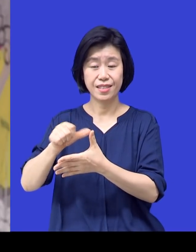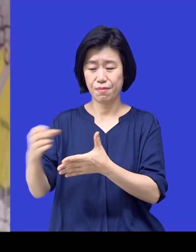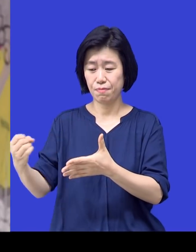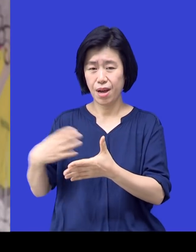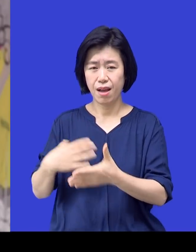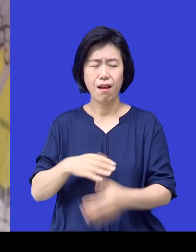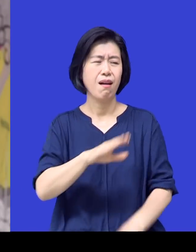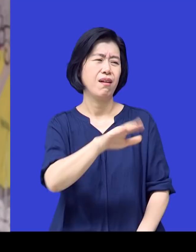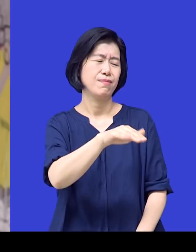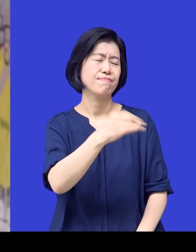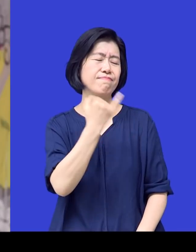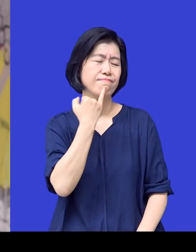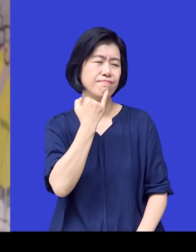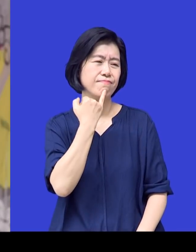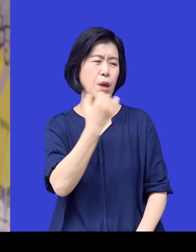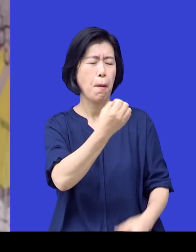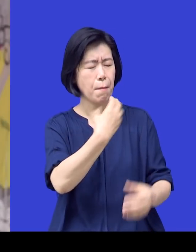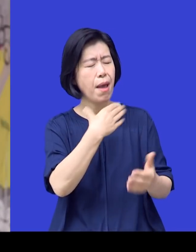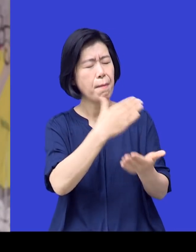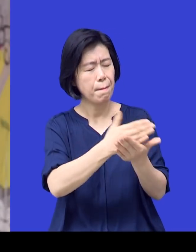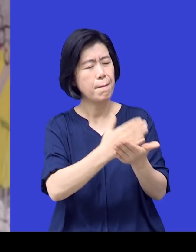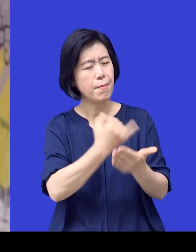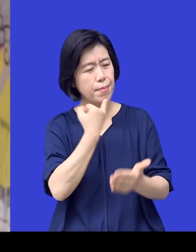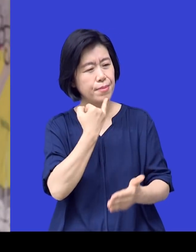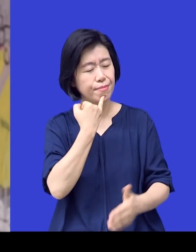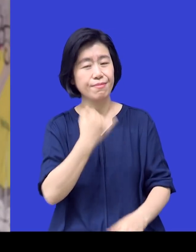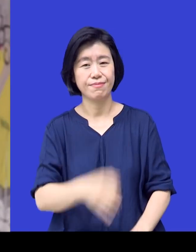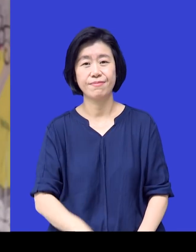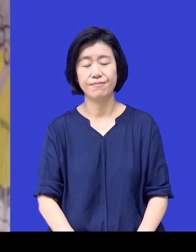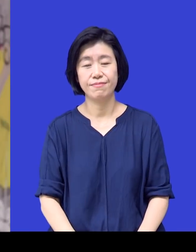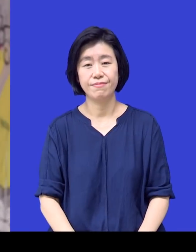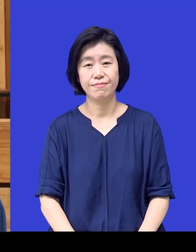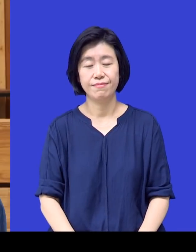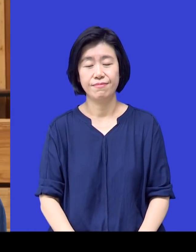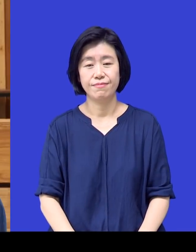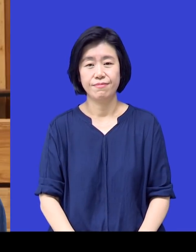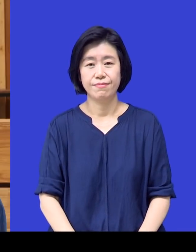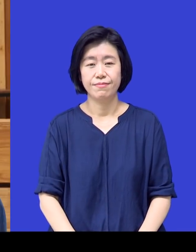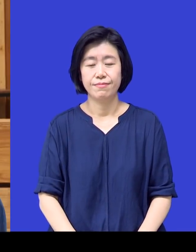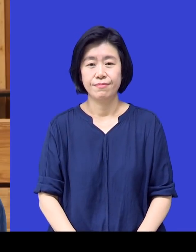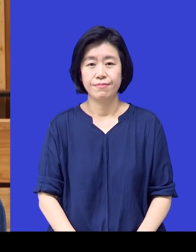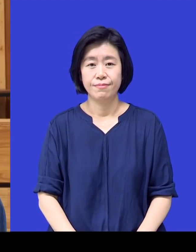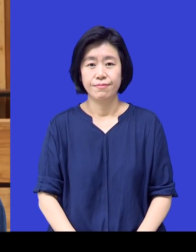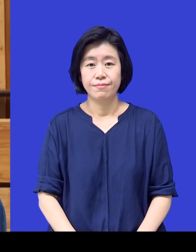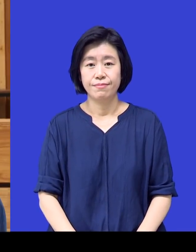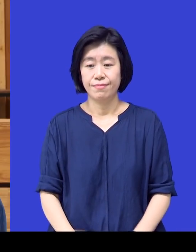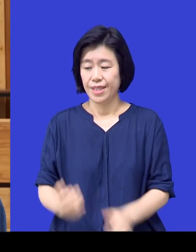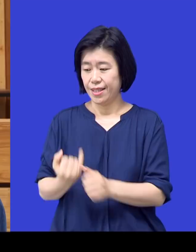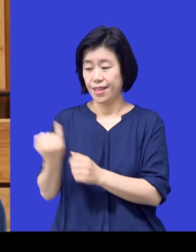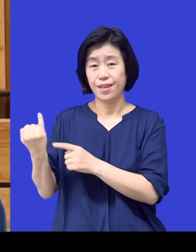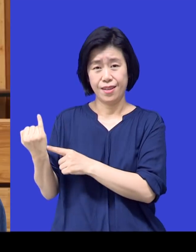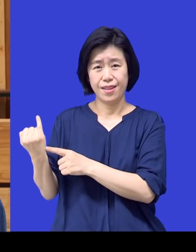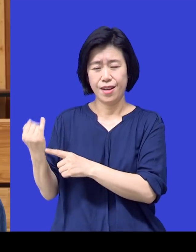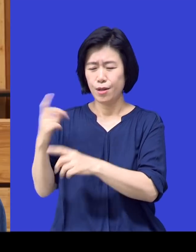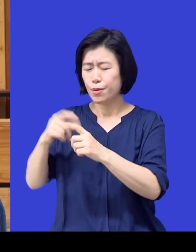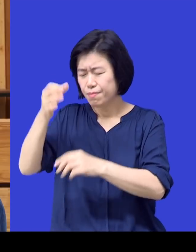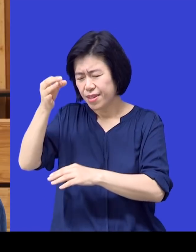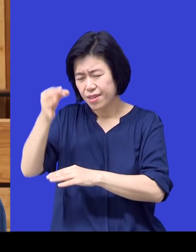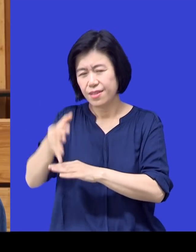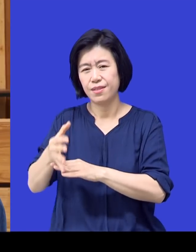돼. 라고 얘기할 정도로 제가 그런 마음이 있어요. 네. 또 우리 제 아내한테 더더욱이